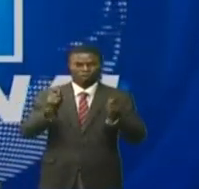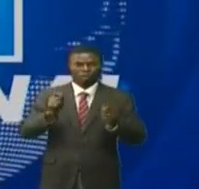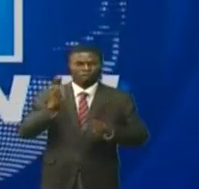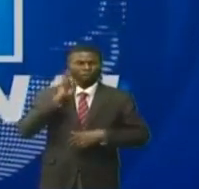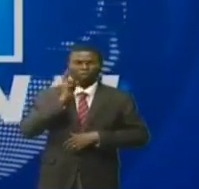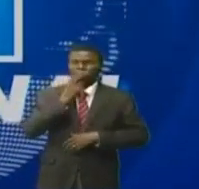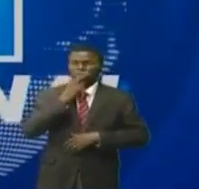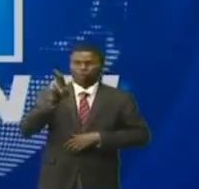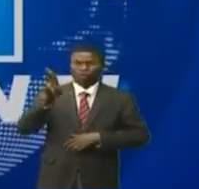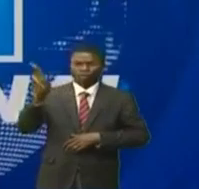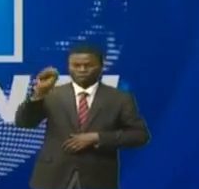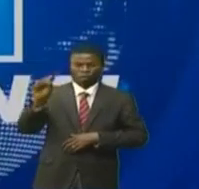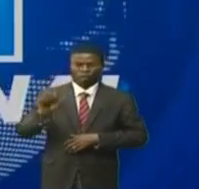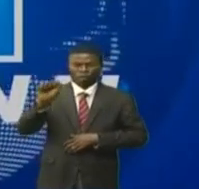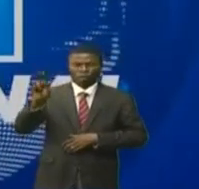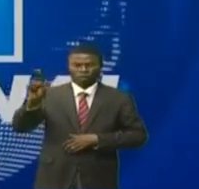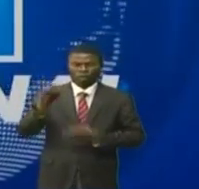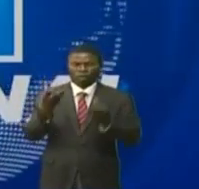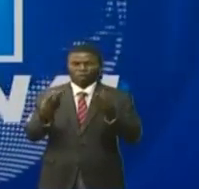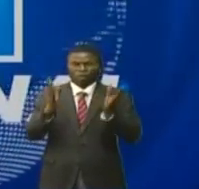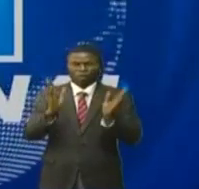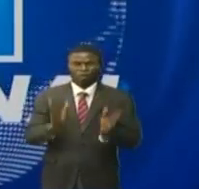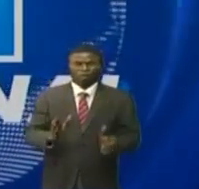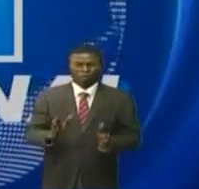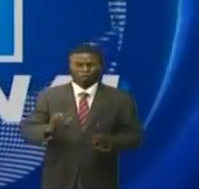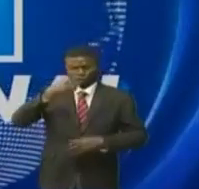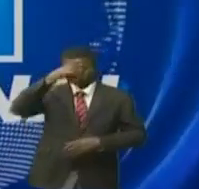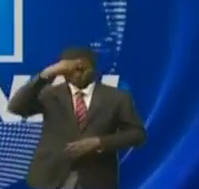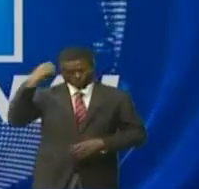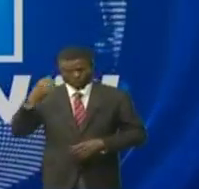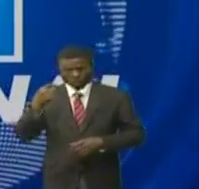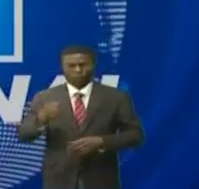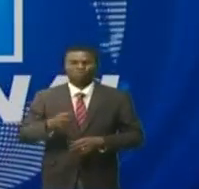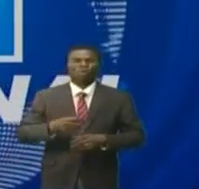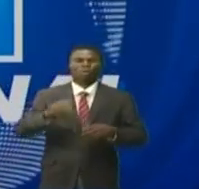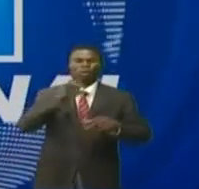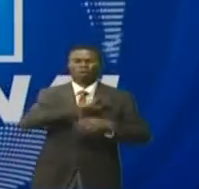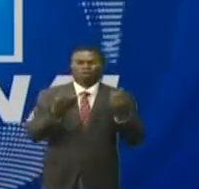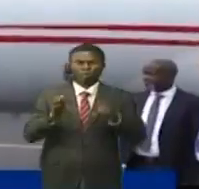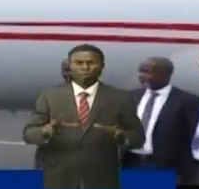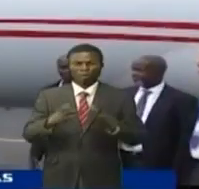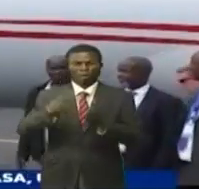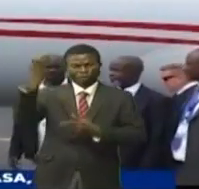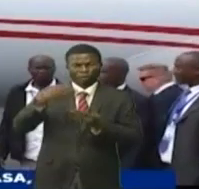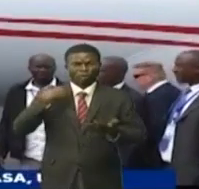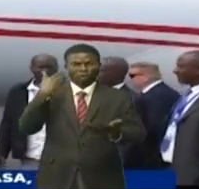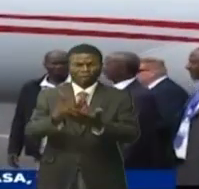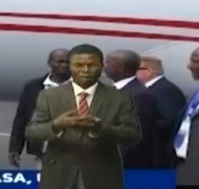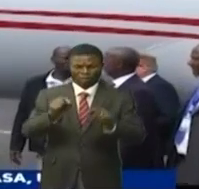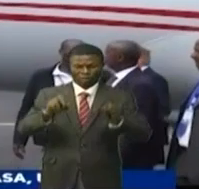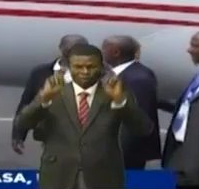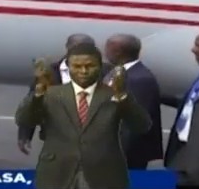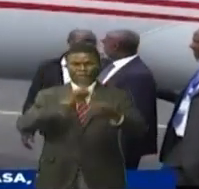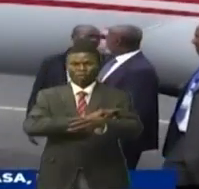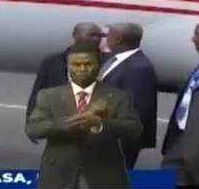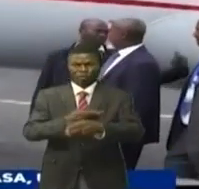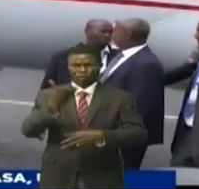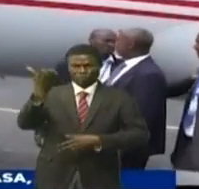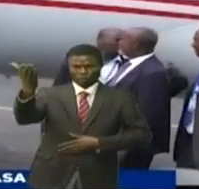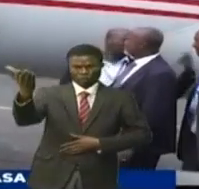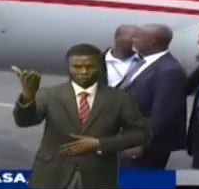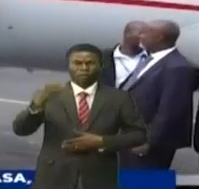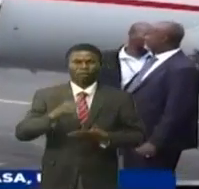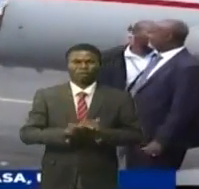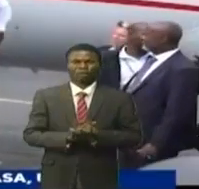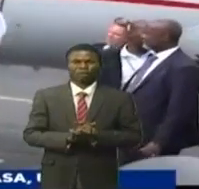Serena de facilitateur vous le savez dans la crise RDC Rwanda est arrivée à Goma aujourd'hui lors de la République du Kenya